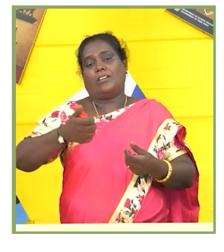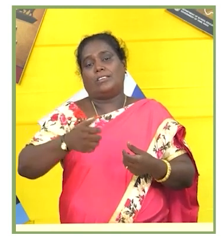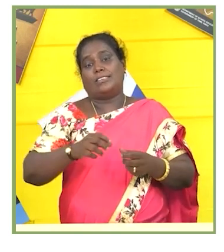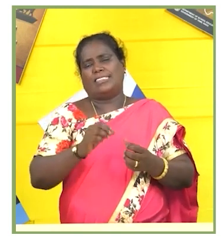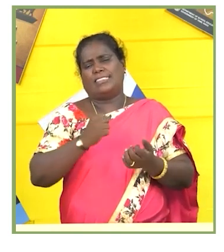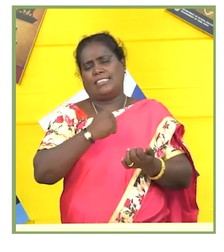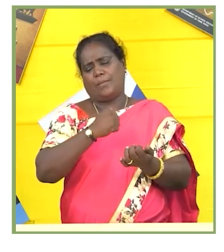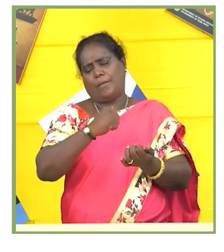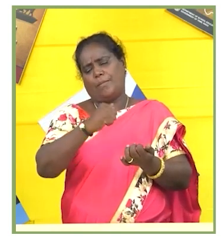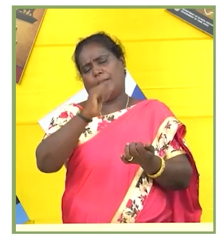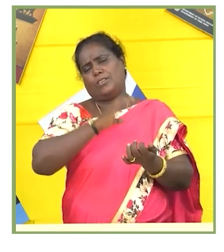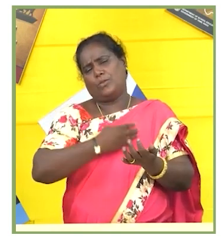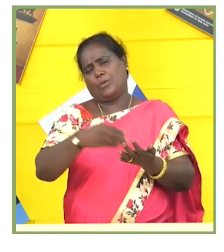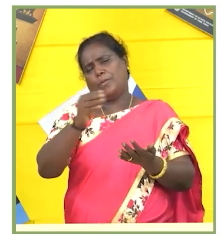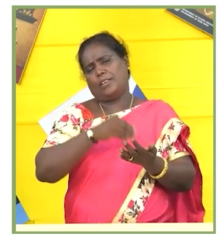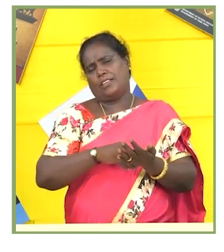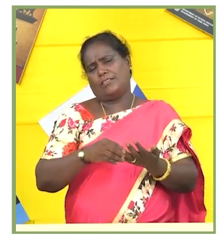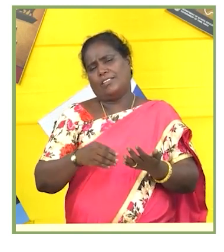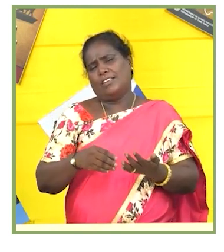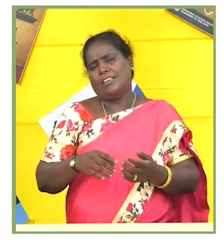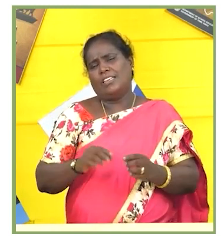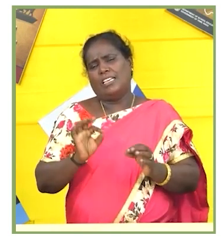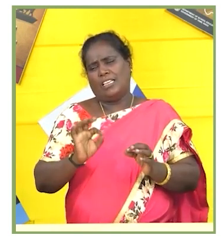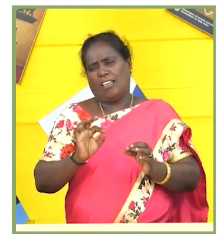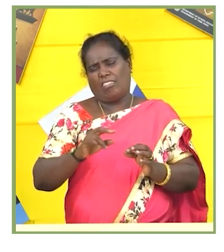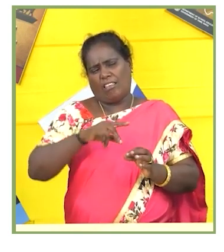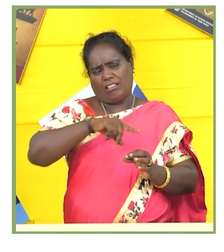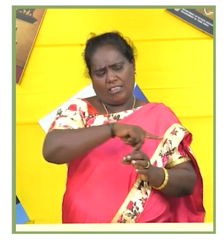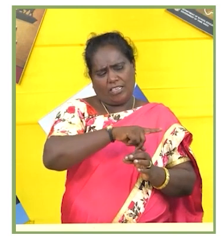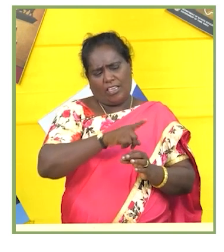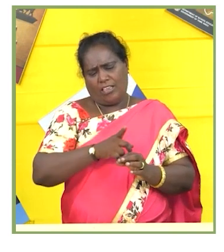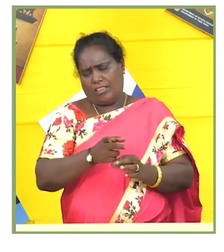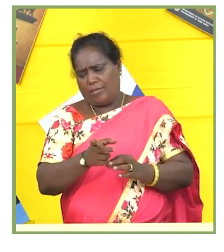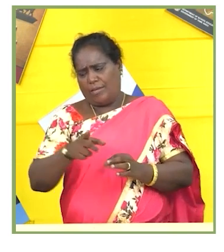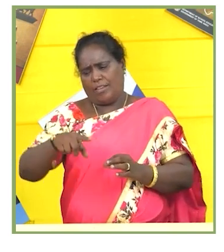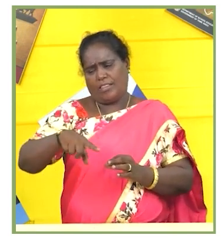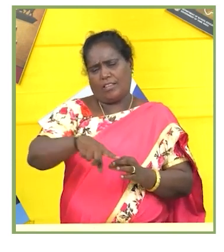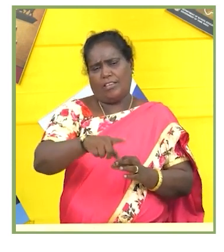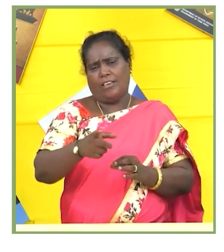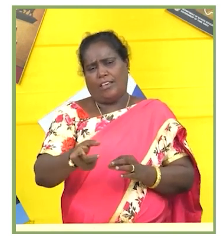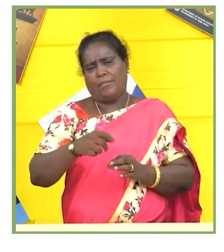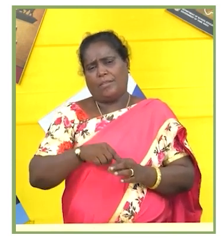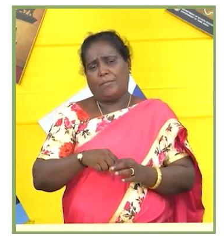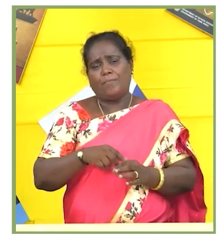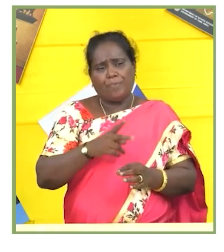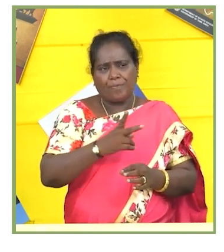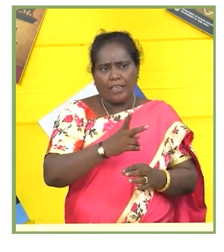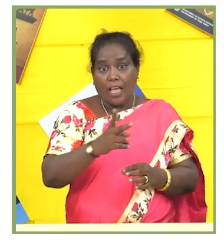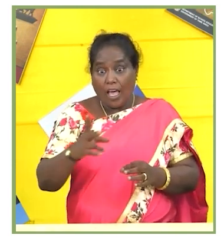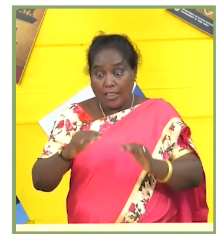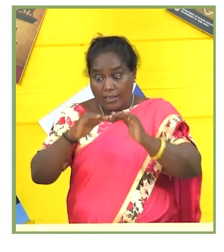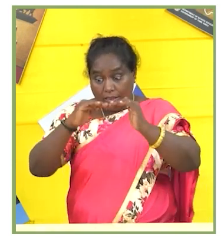வீரர்களுக்கும் சிறப்பான பயிற்சி அளிக்கப்படுகிறது. வாடிவாசலிலிருந்து காளைகள் வெளியேறும் முன்பே அது எந்த